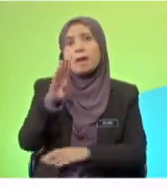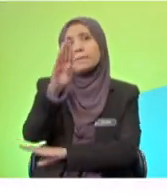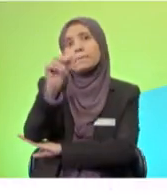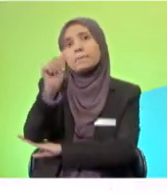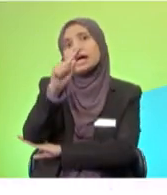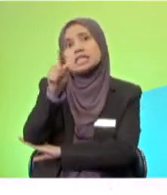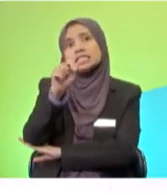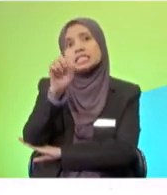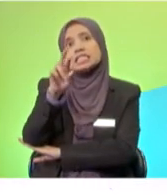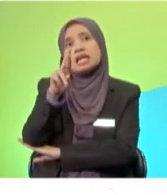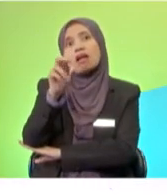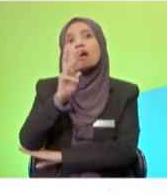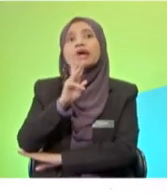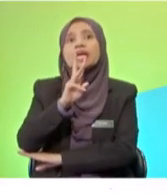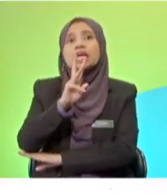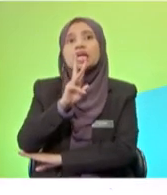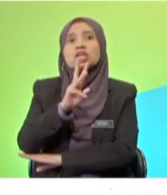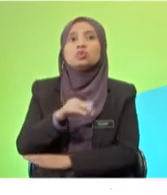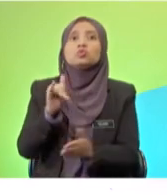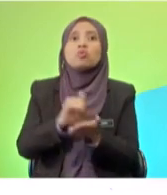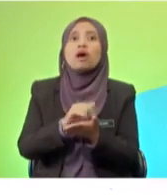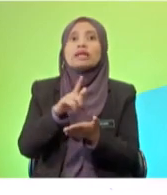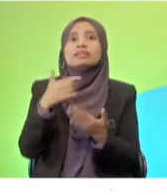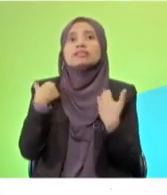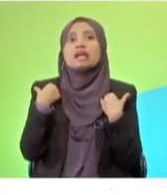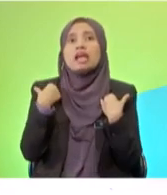membase air itu adalah sebagian daripada